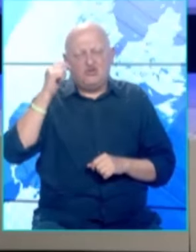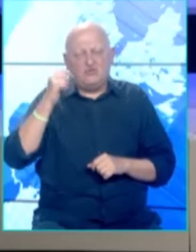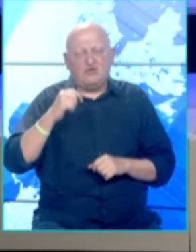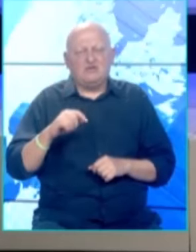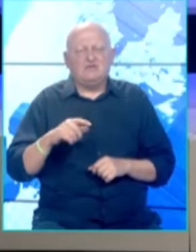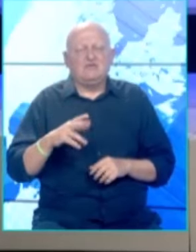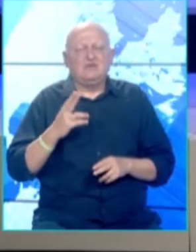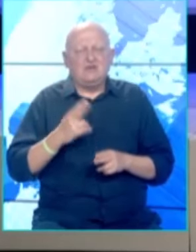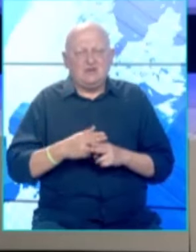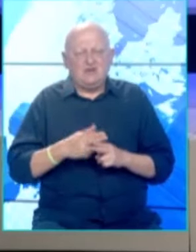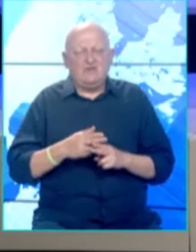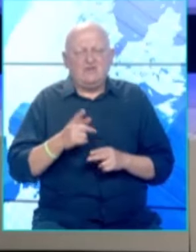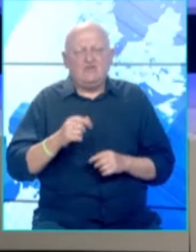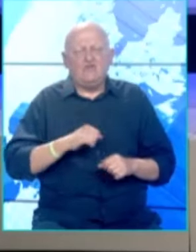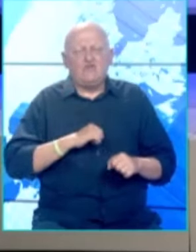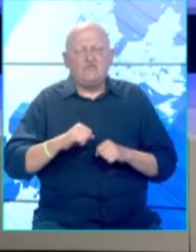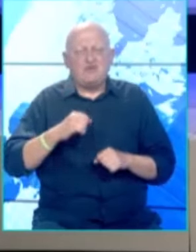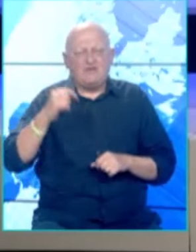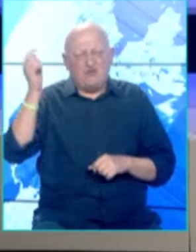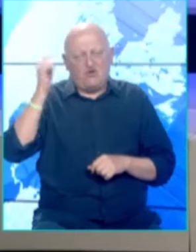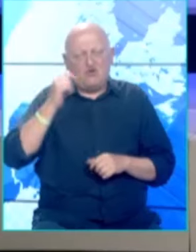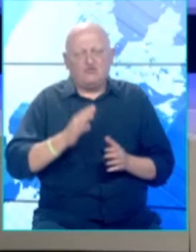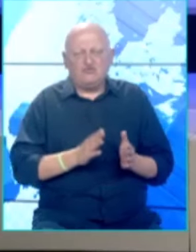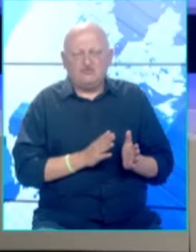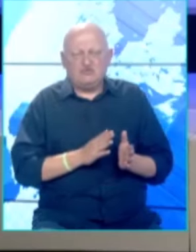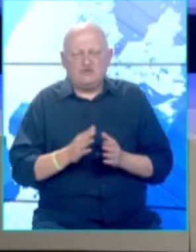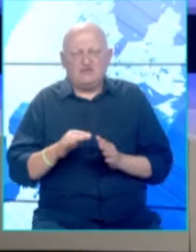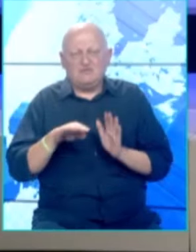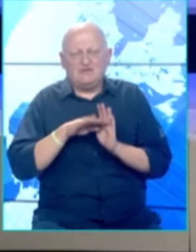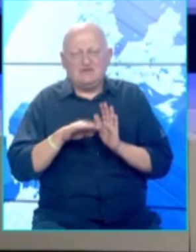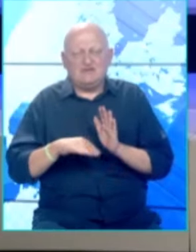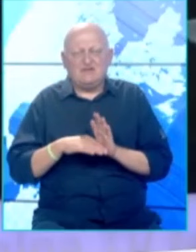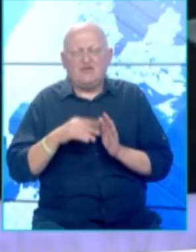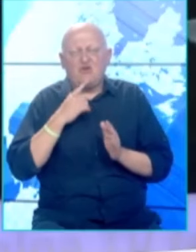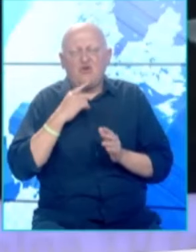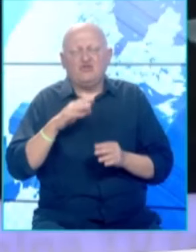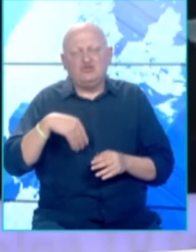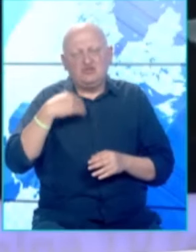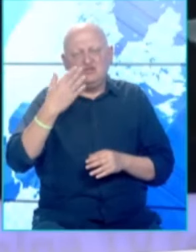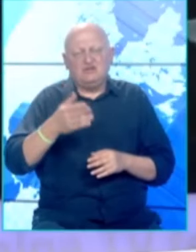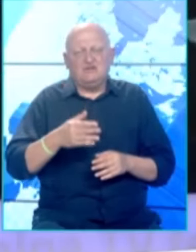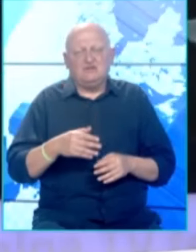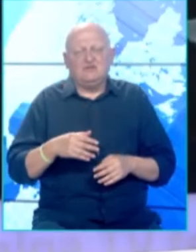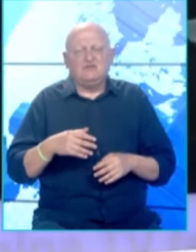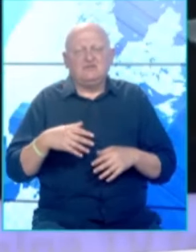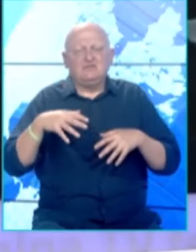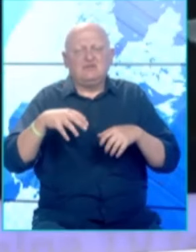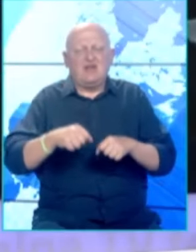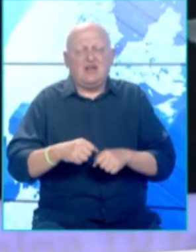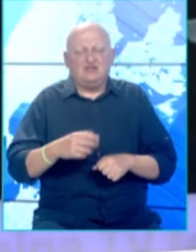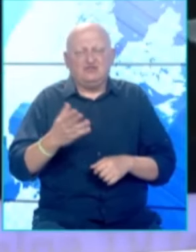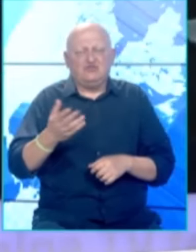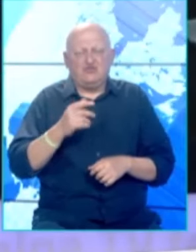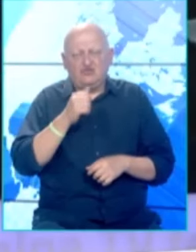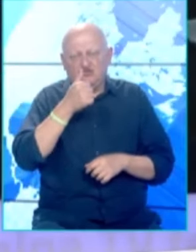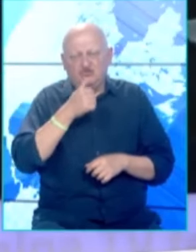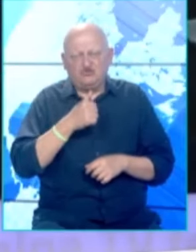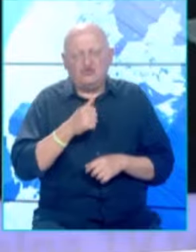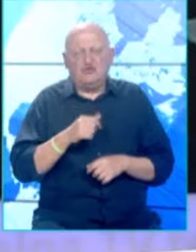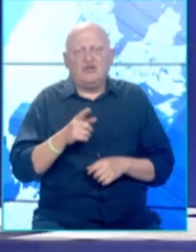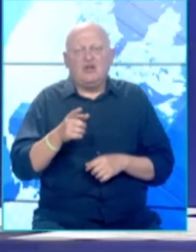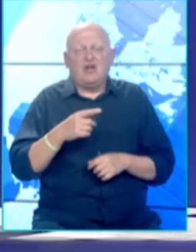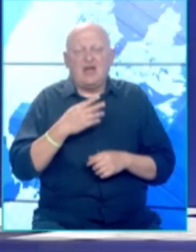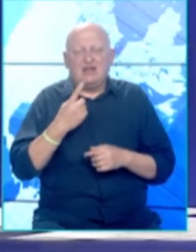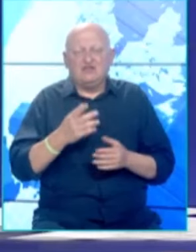konkurs, imenovat ćemo upravni odbor u skladu sa zakonom koji će onda dalje da preuzme svoje nadležnosti i svoje ono što... Kad